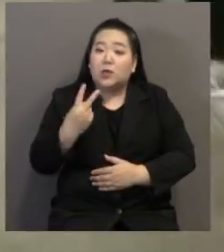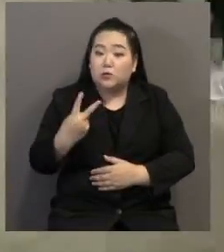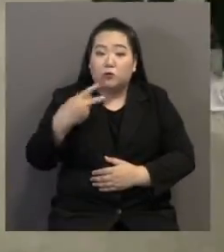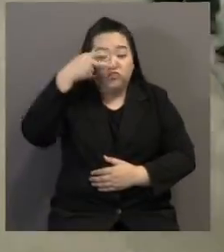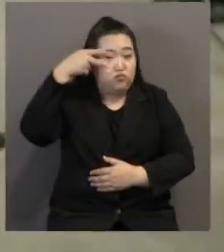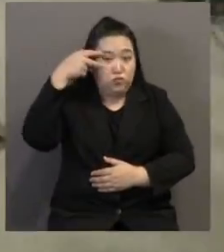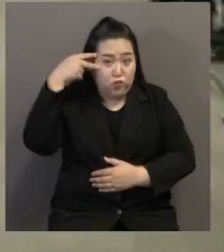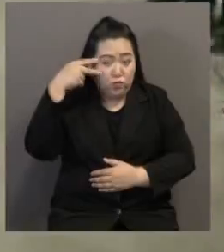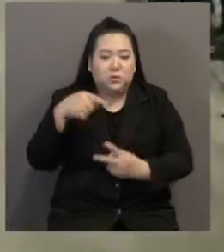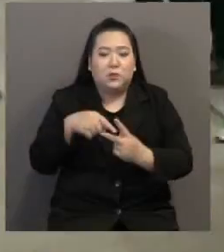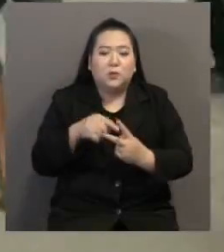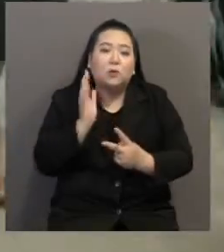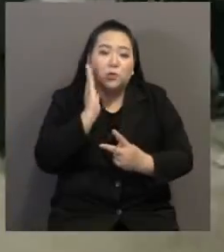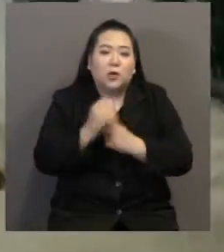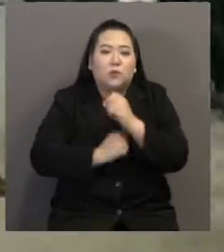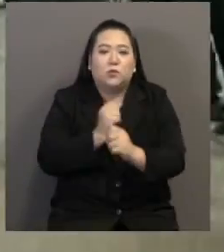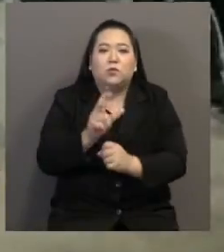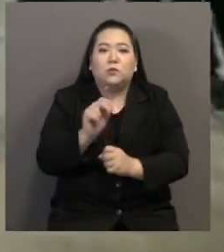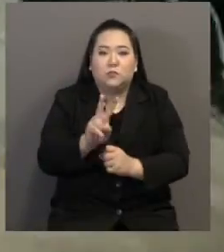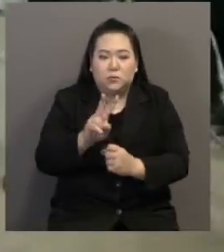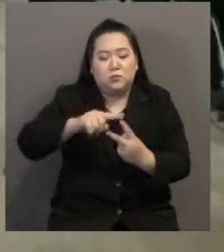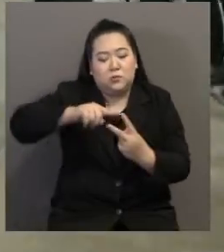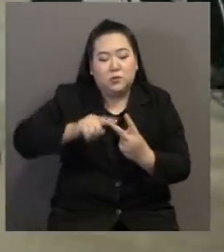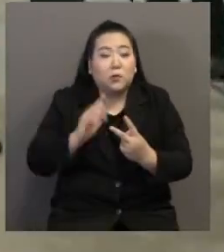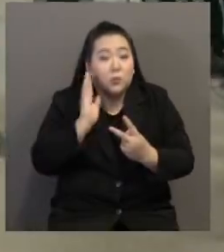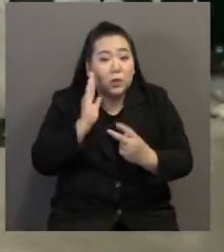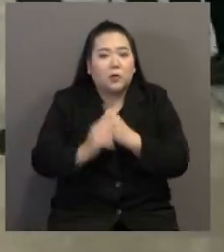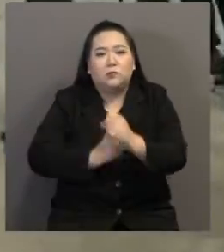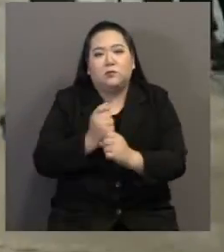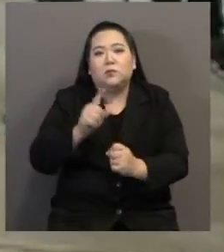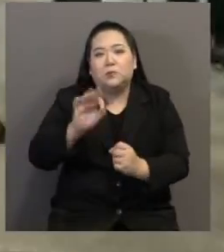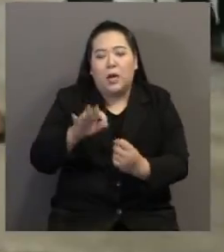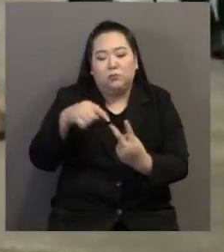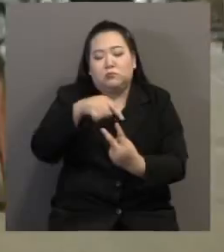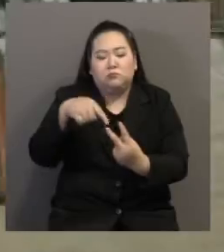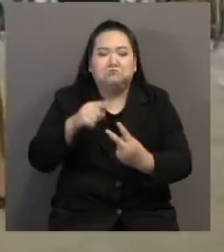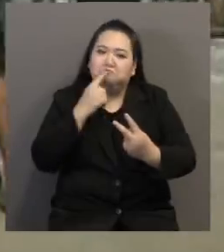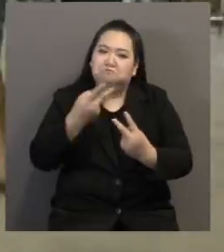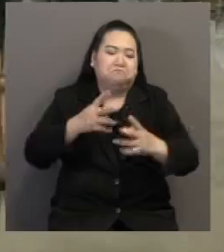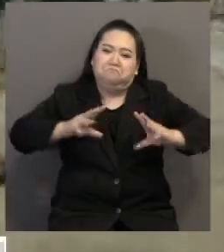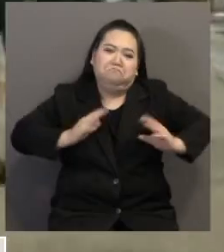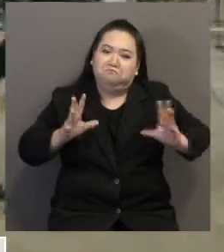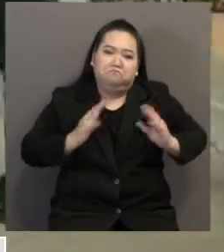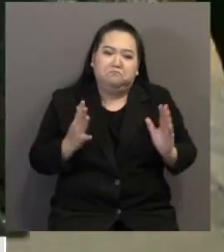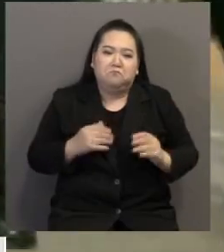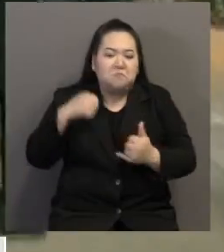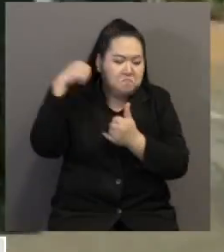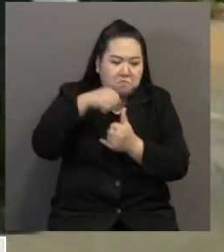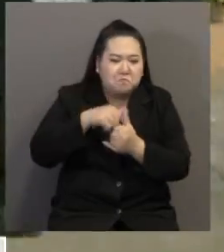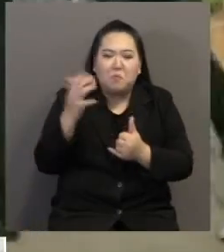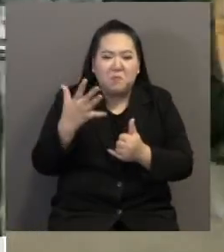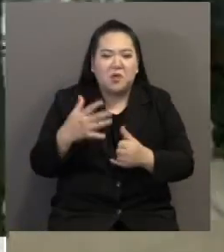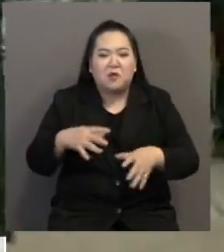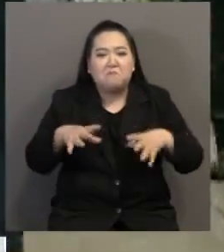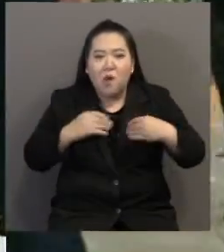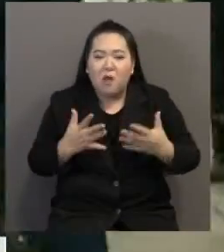อายุ32ปีกับนายณรงค์ชัยรักล้วนอายุ29ปียังคงให้การปฏิเสธแล้วก็ไม่สมัครใจในการทำ